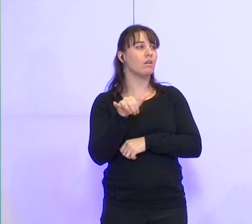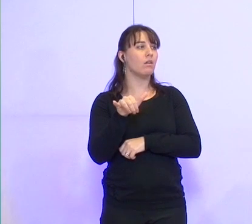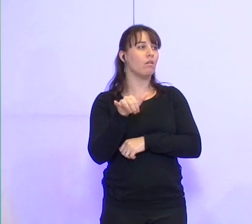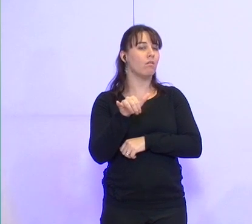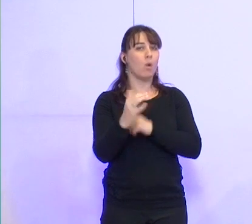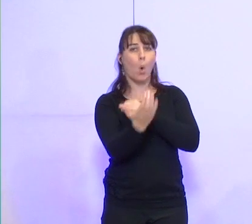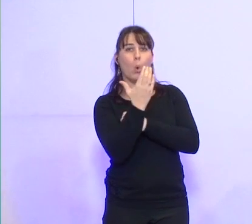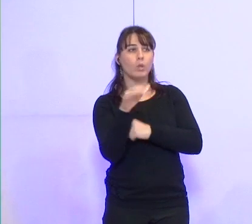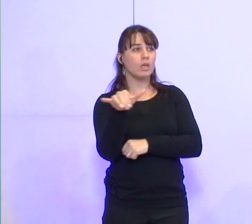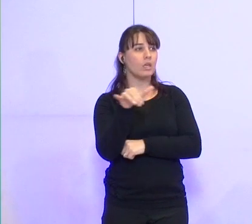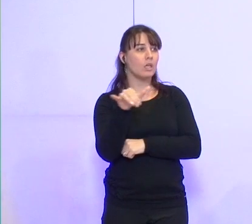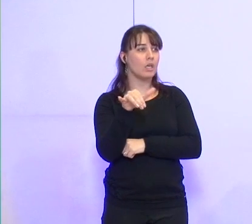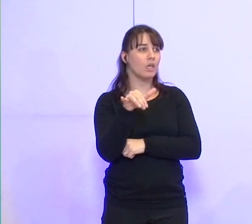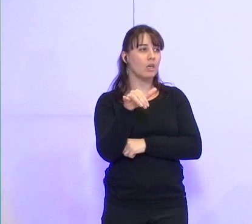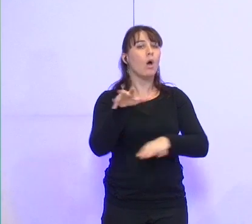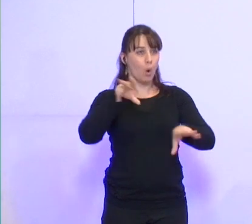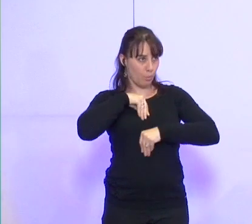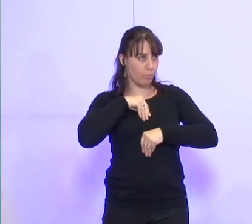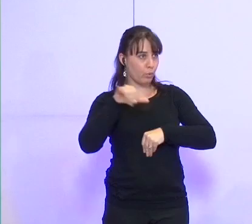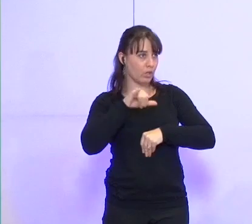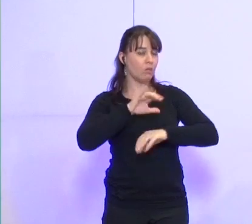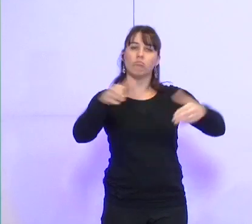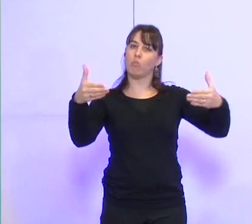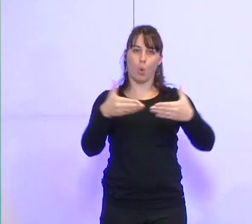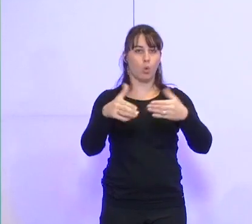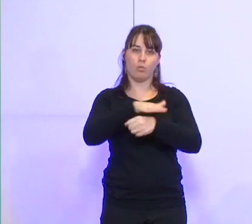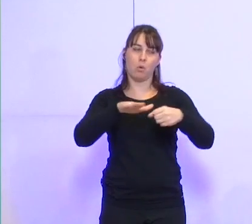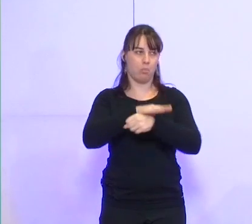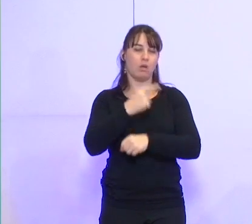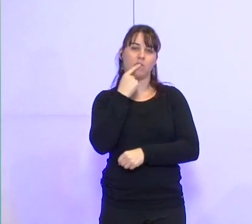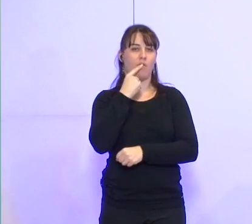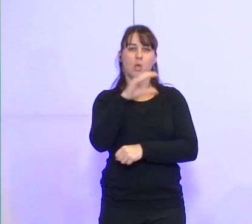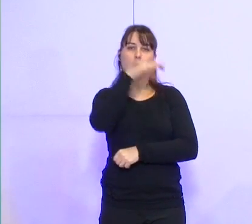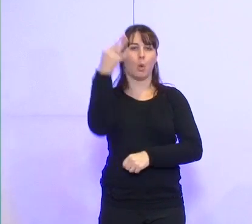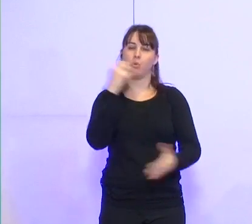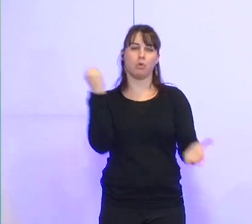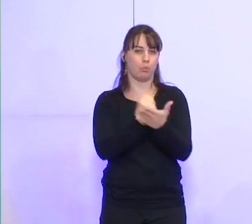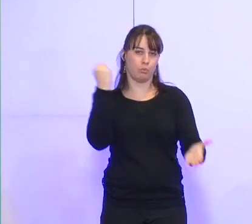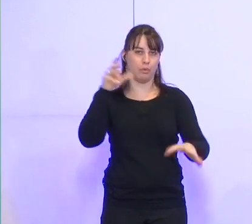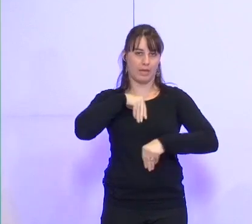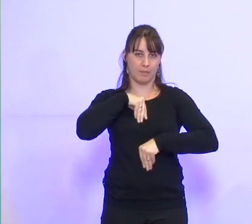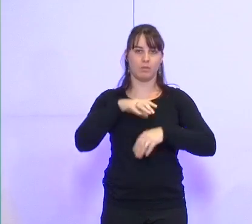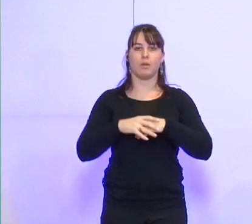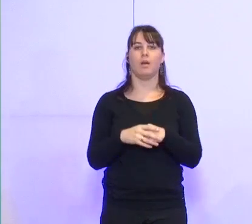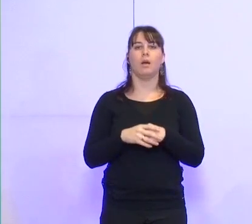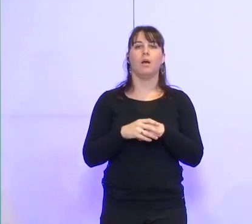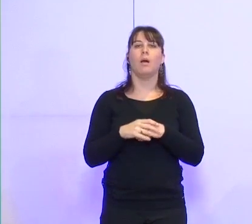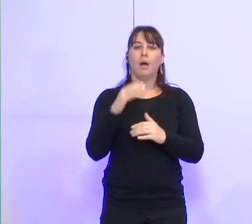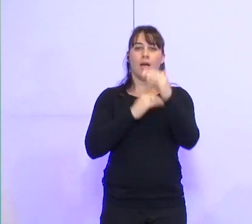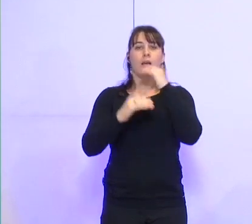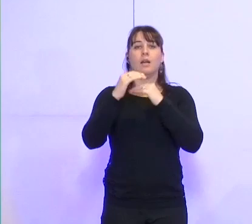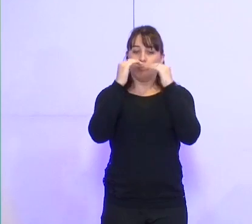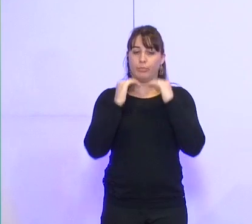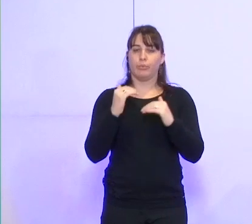Qui est contre? Qui est pour l'ensemble des groupes? Cette délibération est adoptée à l'unanimité. Nous passons à la délibération numéro